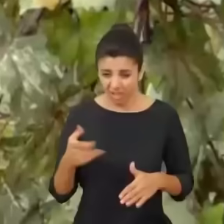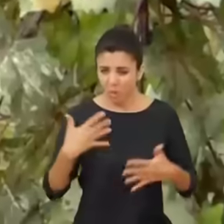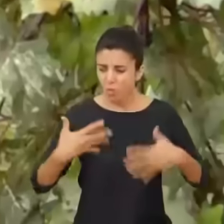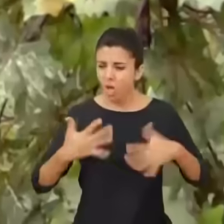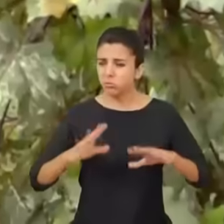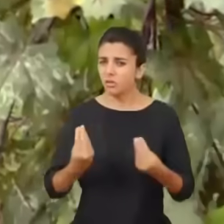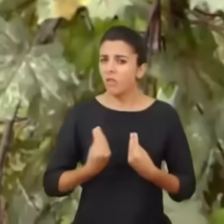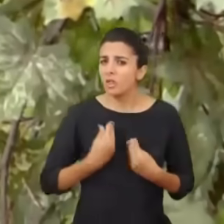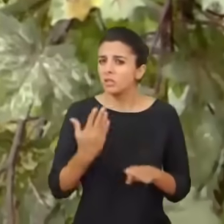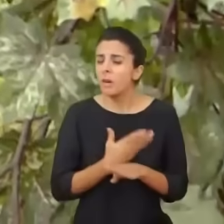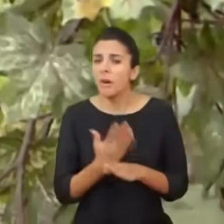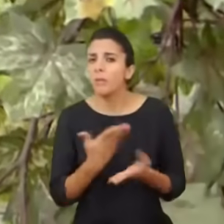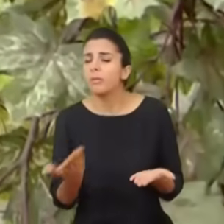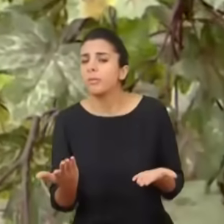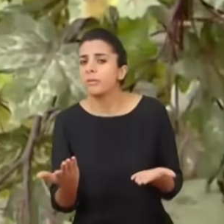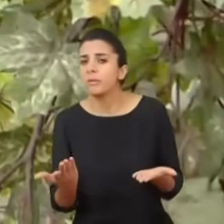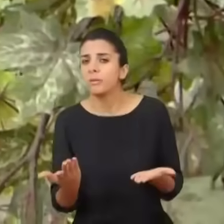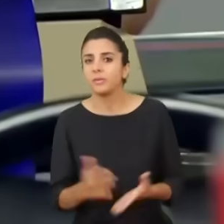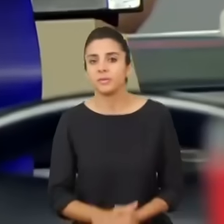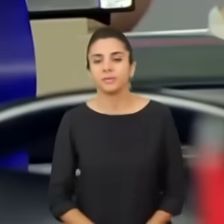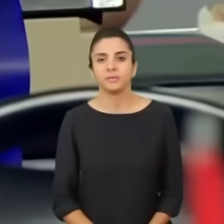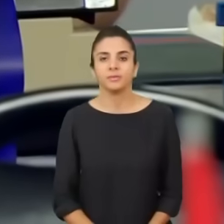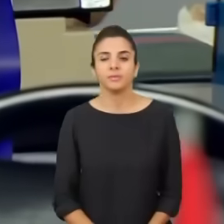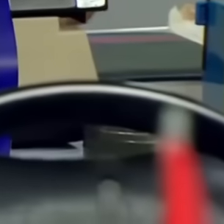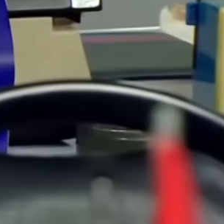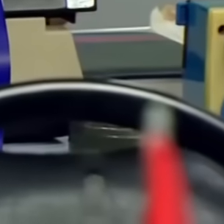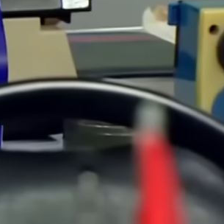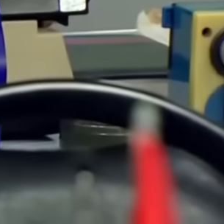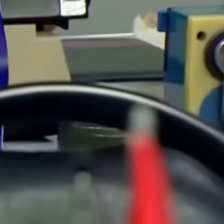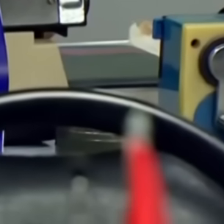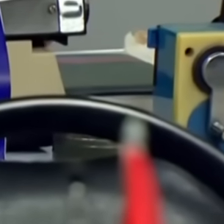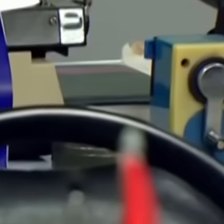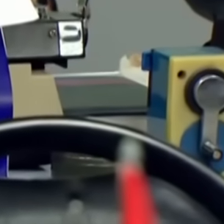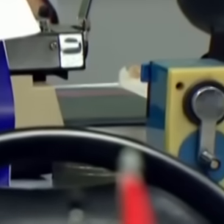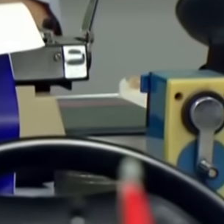moralini bozuyorsunuz. Çırakları kapıda bırakıp dükkana girdi.